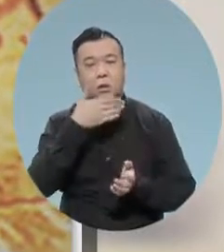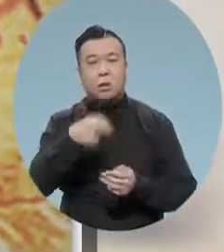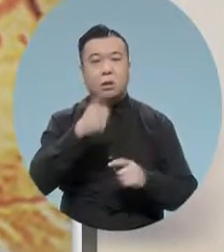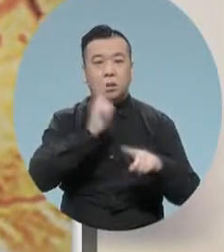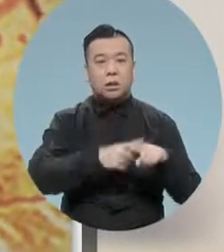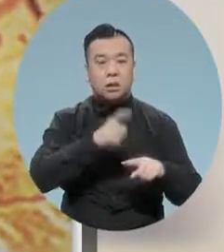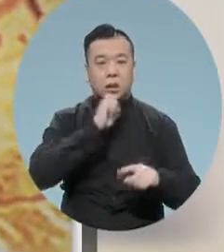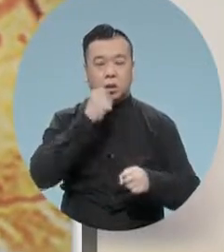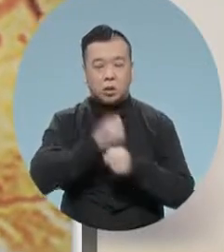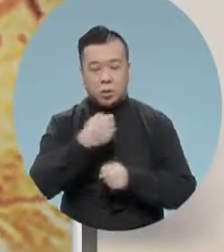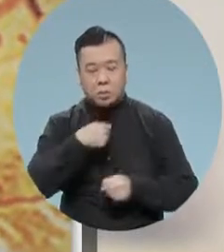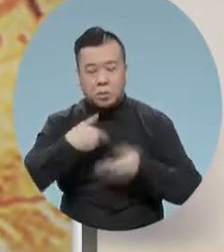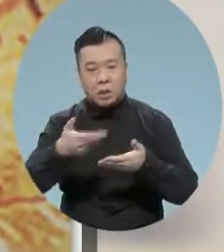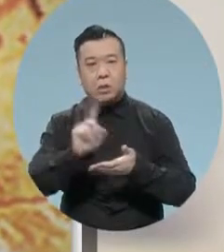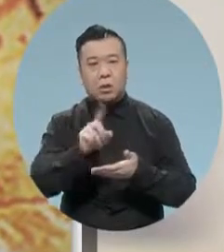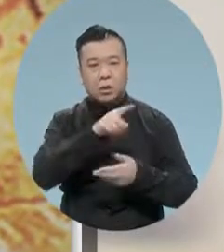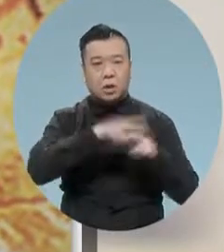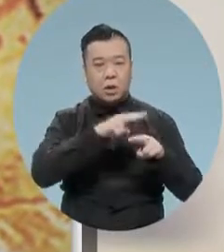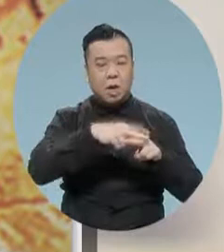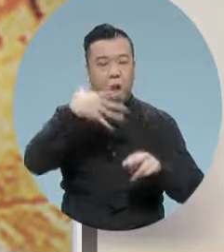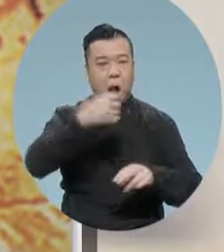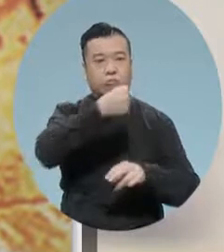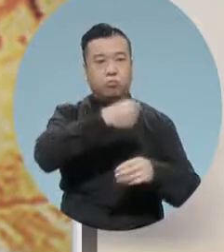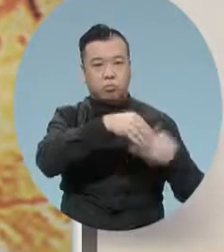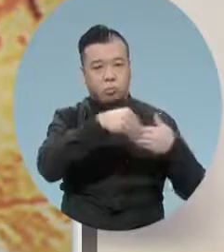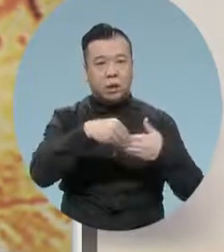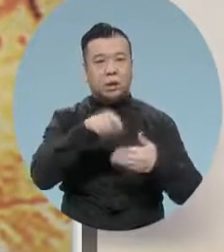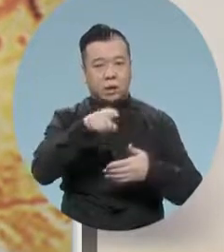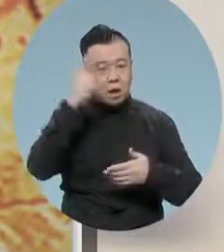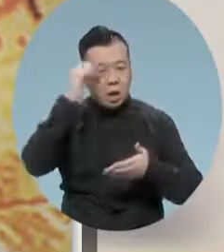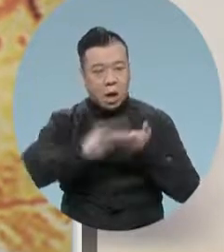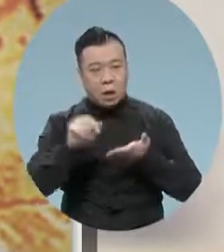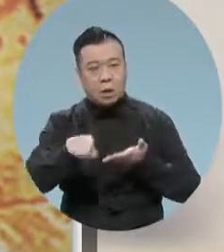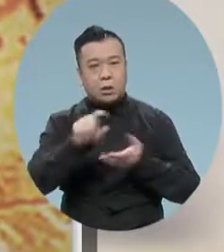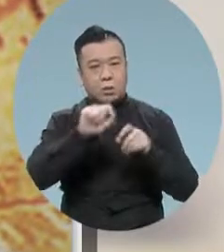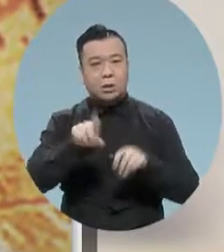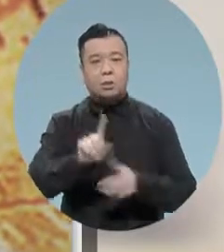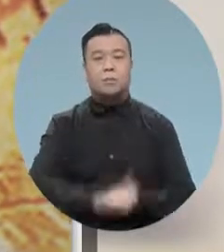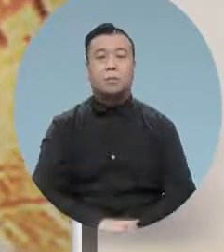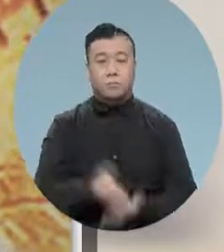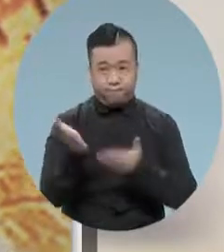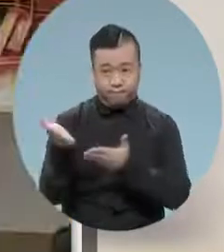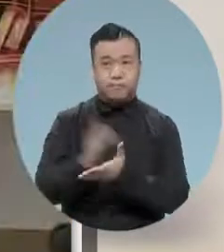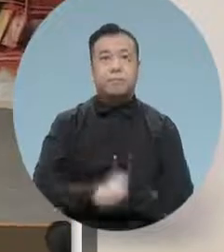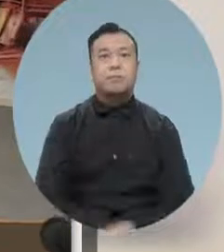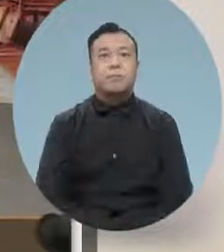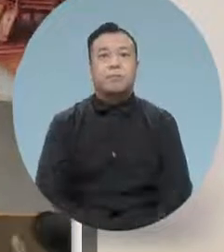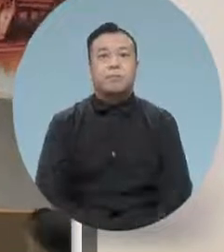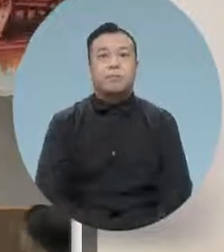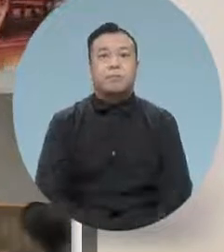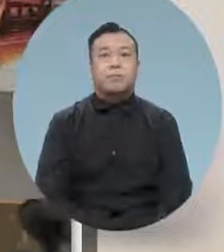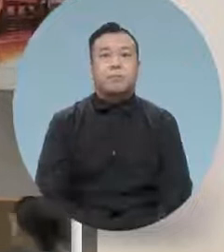乜嘢嘅作用嚇？喺共產黨嘅領導底下，佢點理解呢個問題？請李博士。